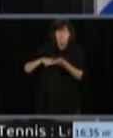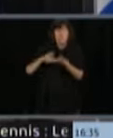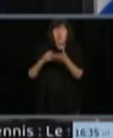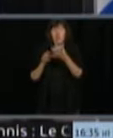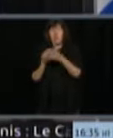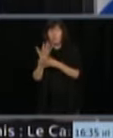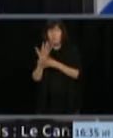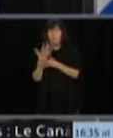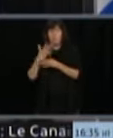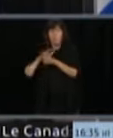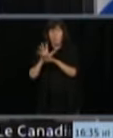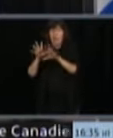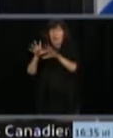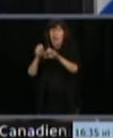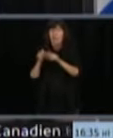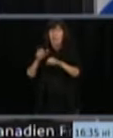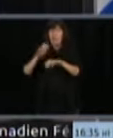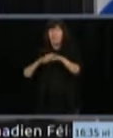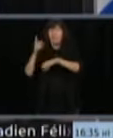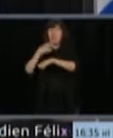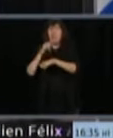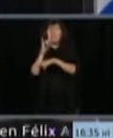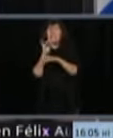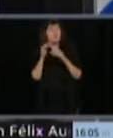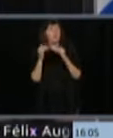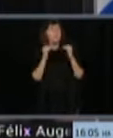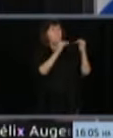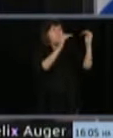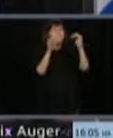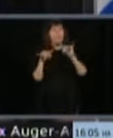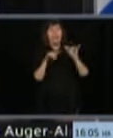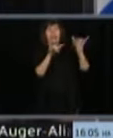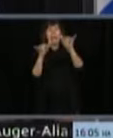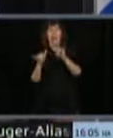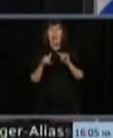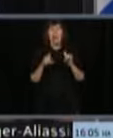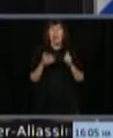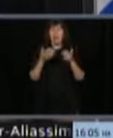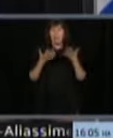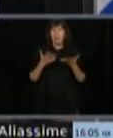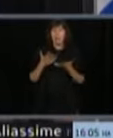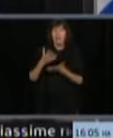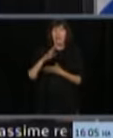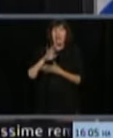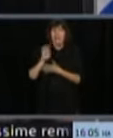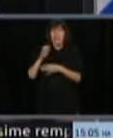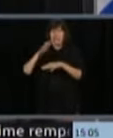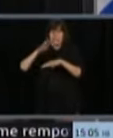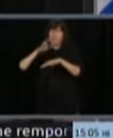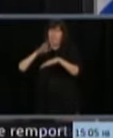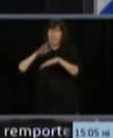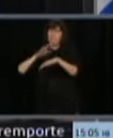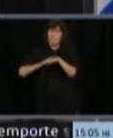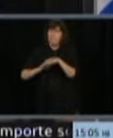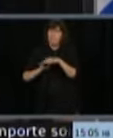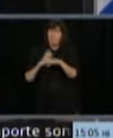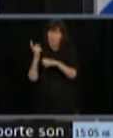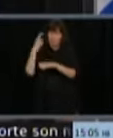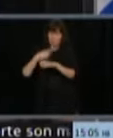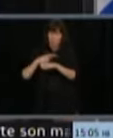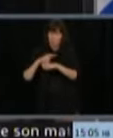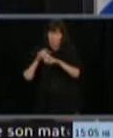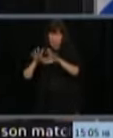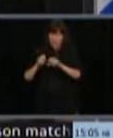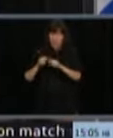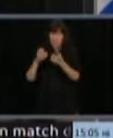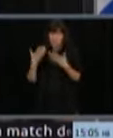Donc, on est passé de 50-60 il y a quelques semaines à 400. Donc, moins d'augmentation